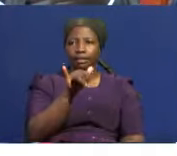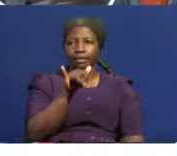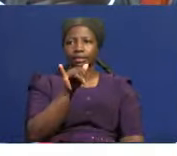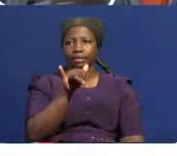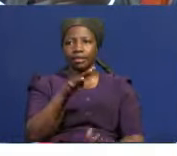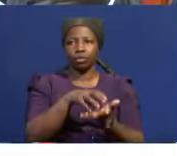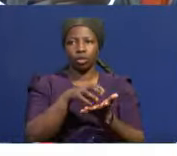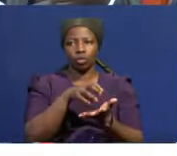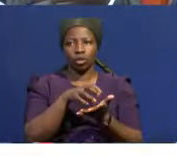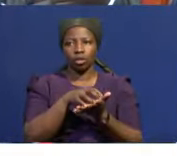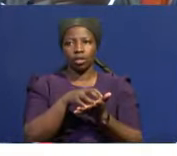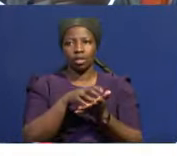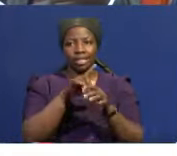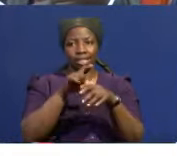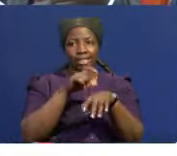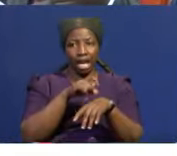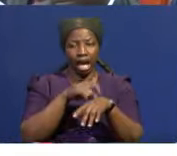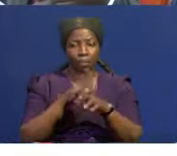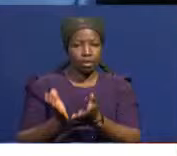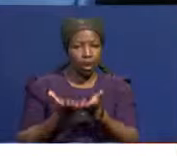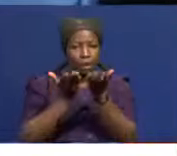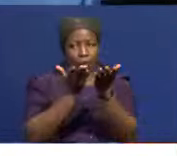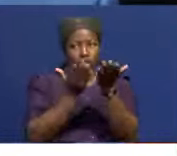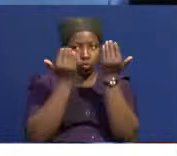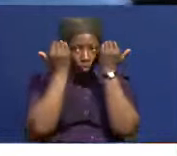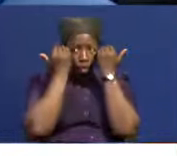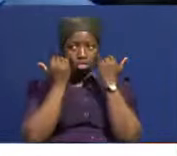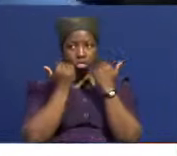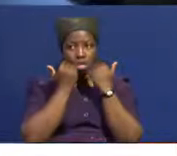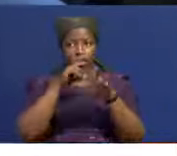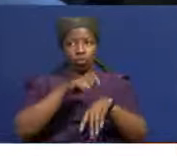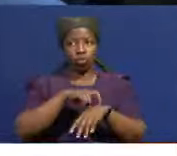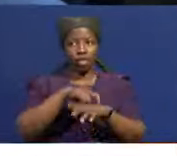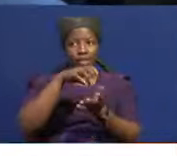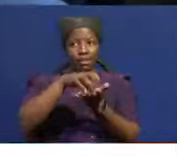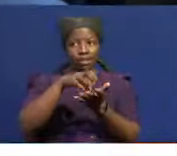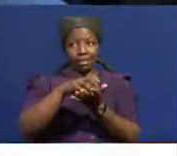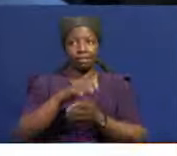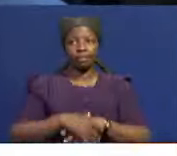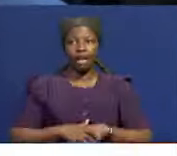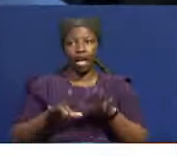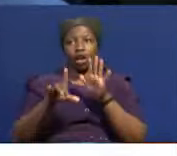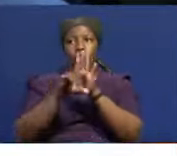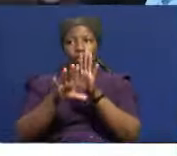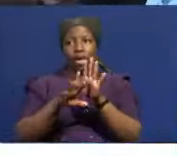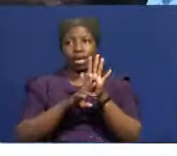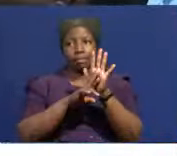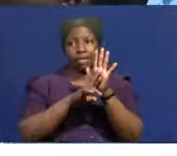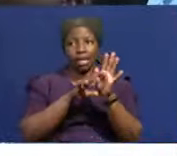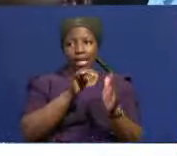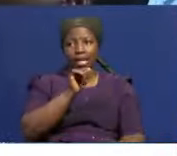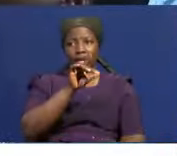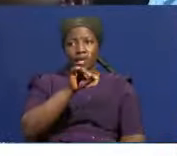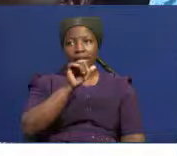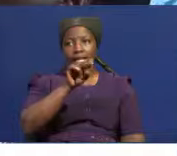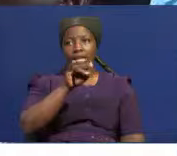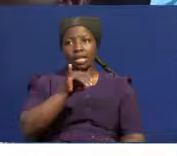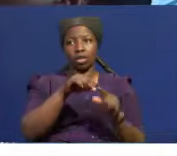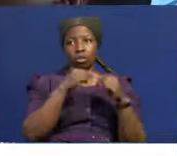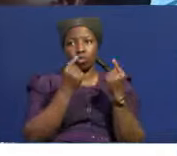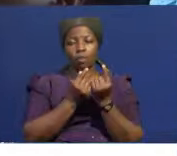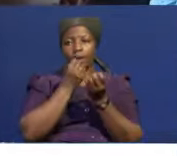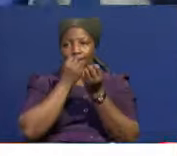that situation once it is placed before you. Wakati wa kesi hiyo, mawakili wanawakilisha kampuni ya Adani Group waliarifu